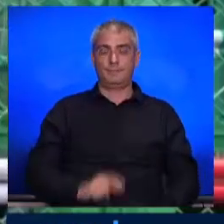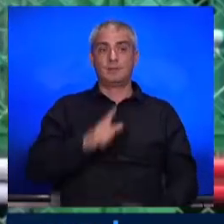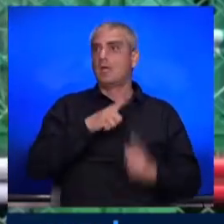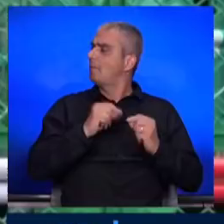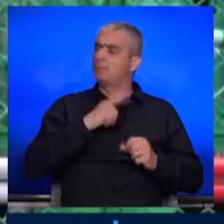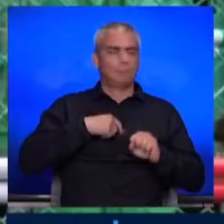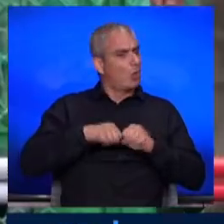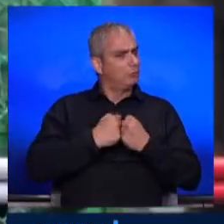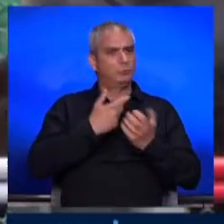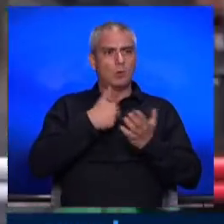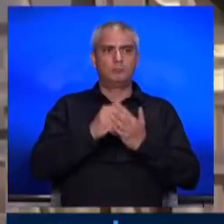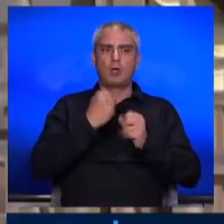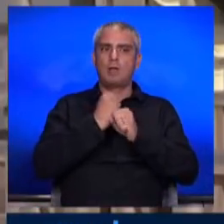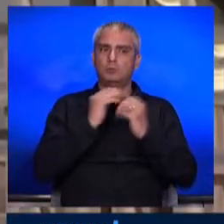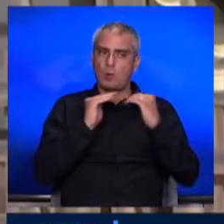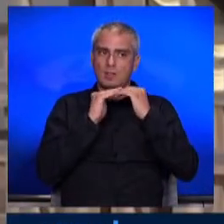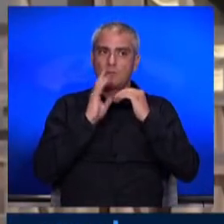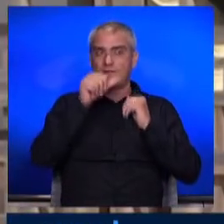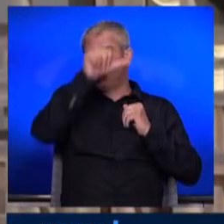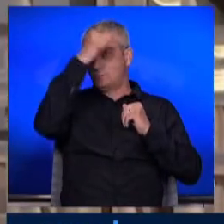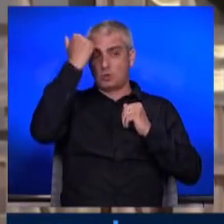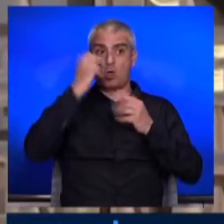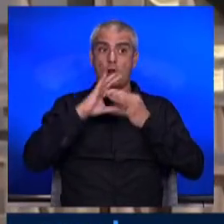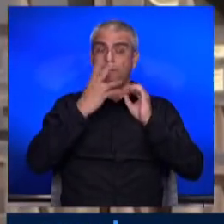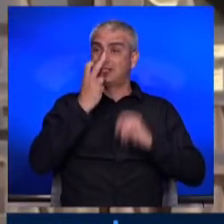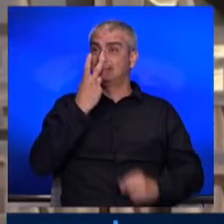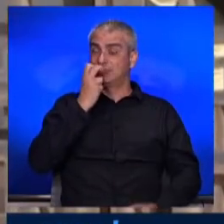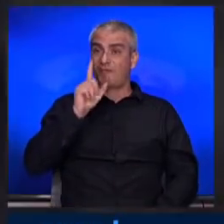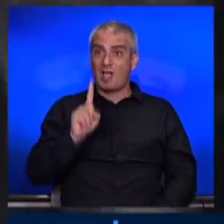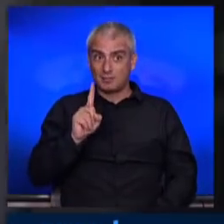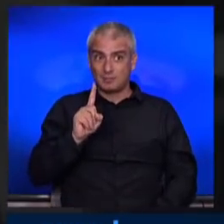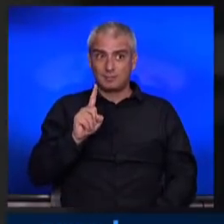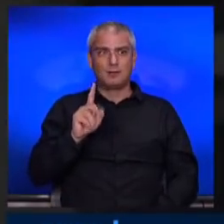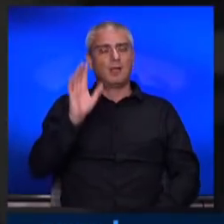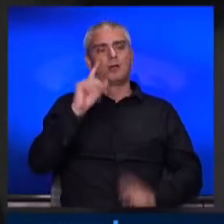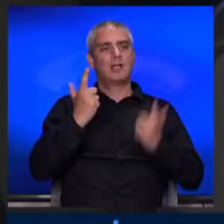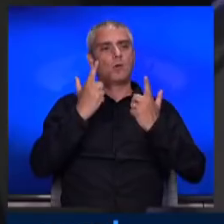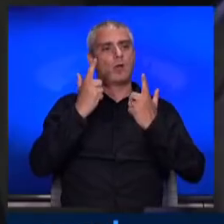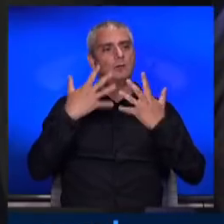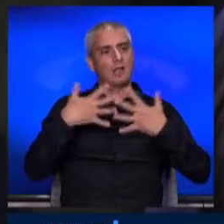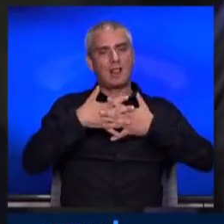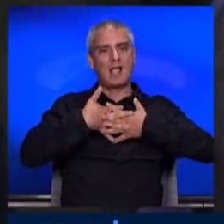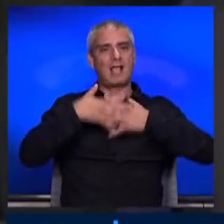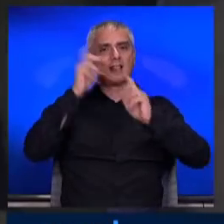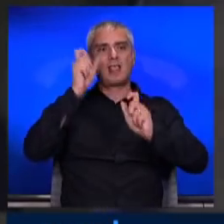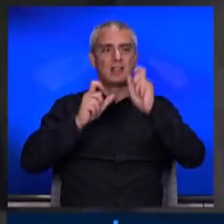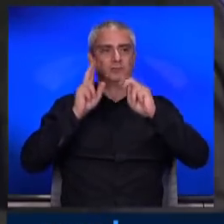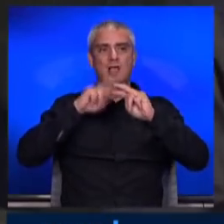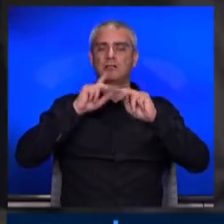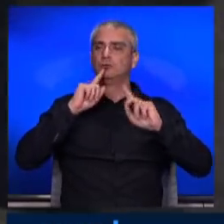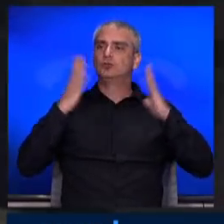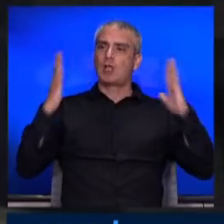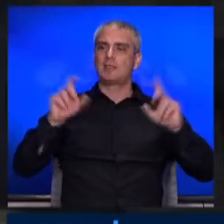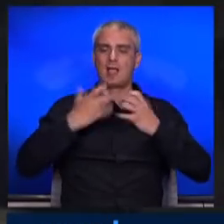היפנים לא נשברו, הם עשו את ההתאמות ואף מתגו את אולימפיאת 2021 כאירוע שיאחד שוב את המין האנושי לאחר שנה